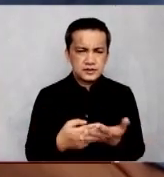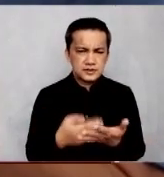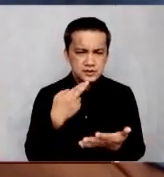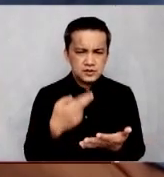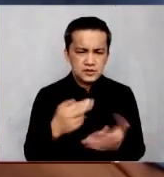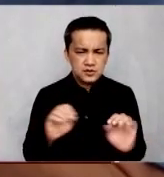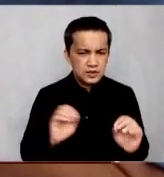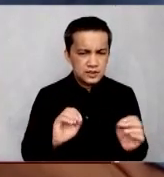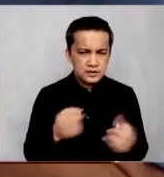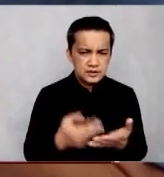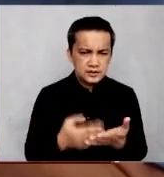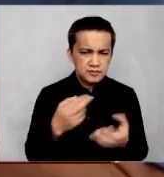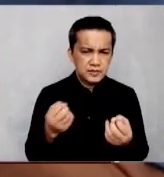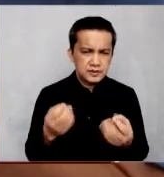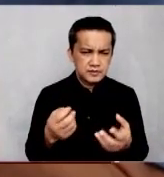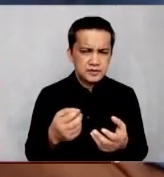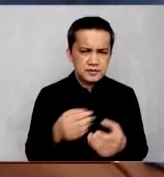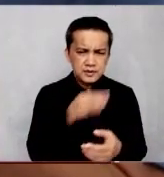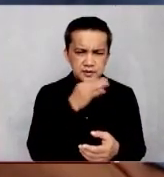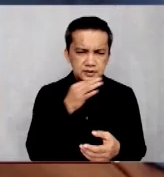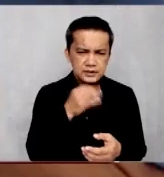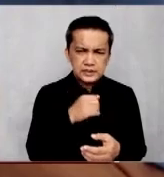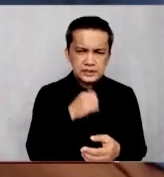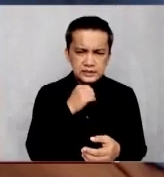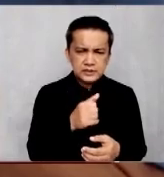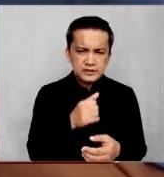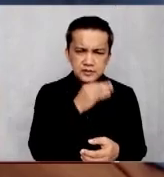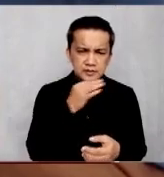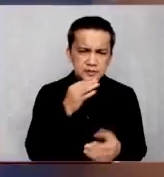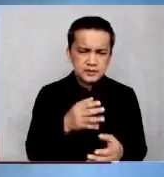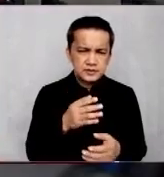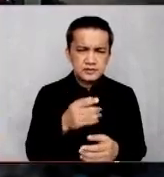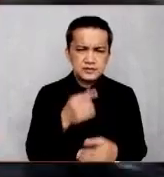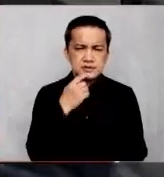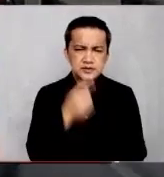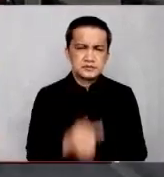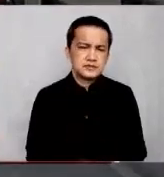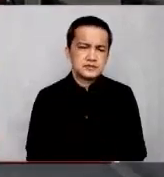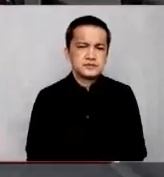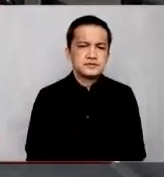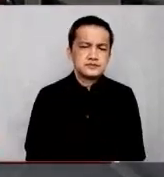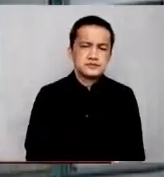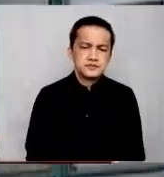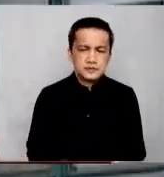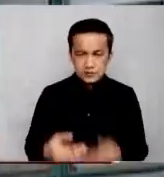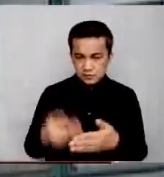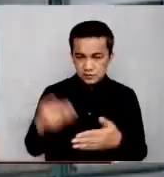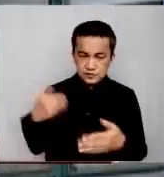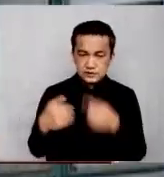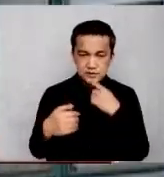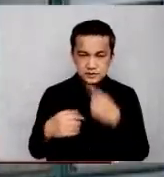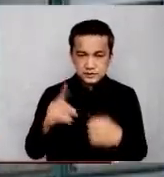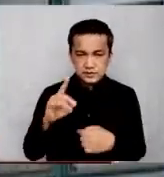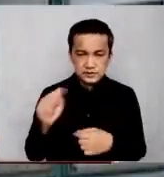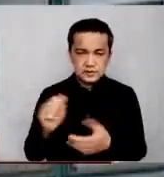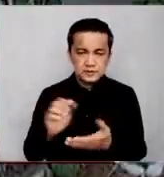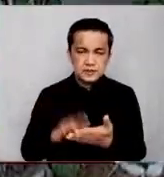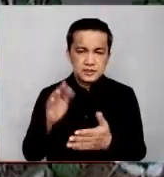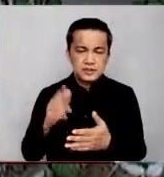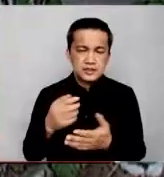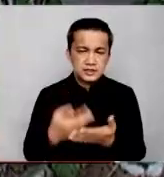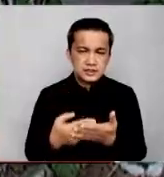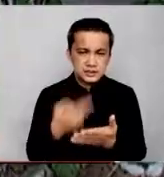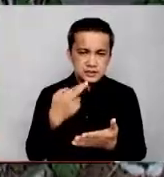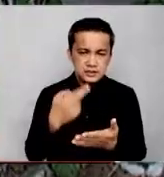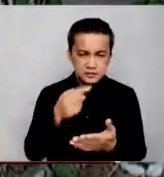palay. Maraming farmer po, hindi na farmer na may tuturing. Nauna nang sinabi ng DA na nagmahal ang presyo ng bigas dahil